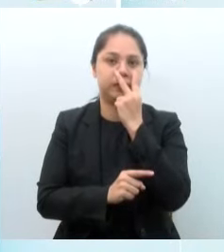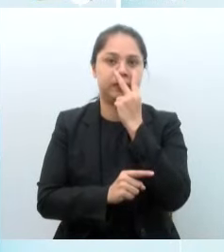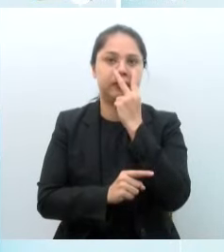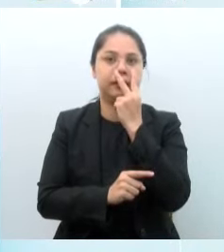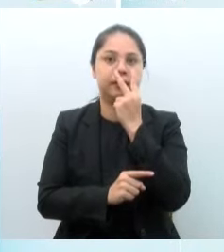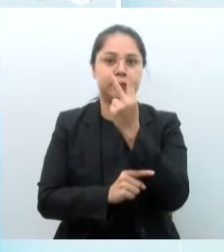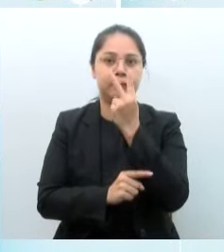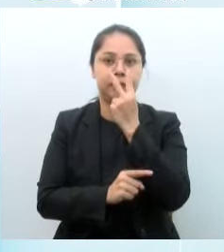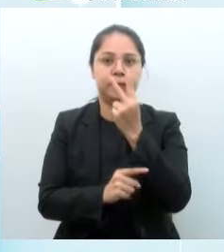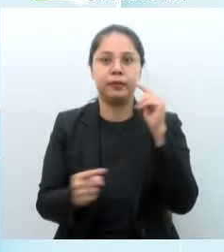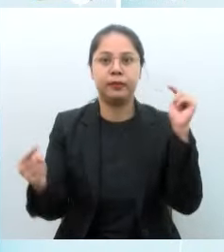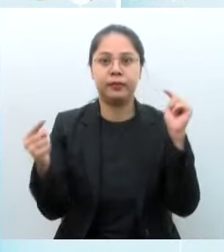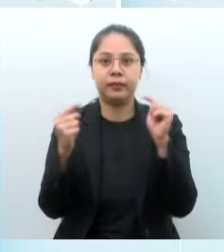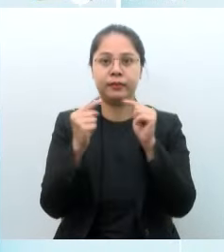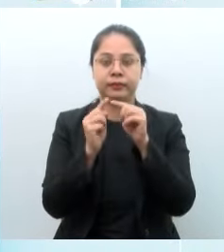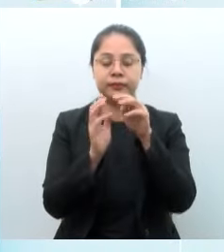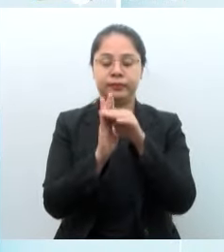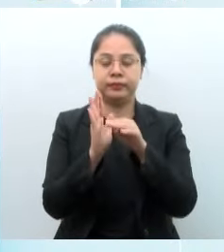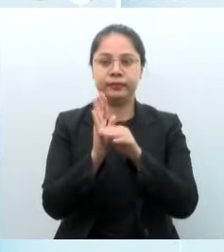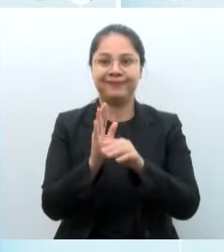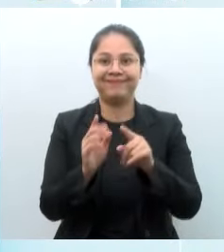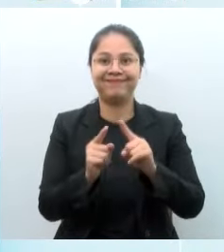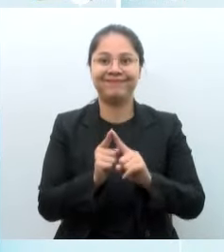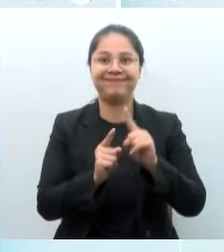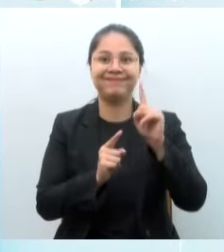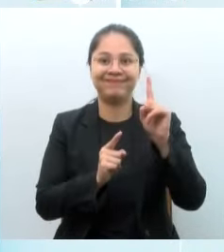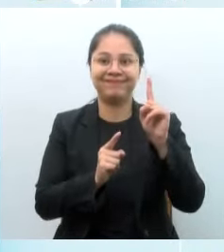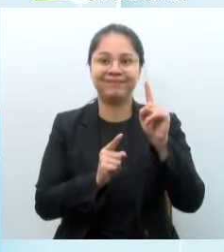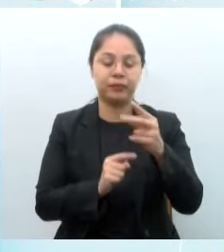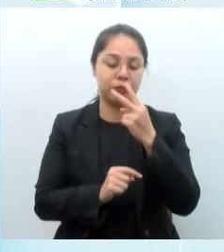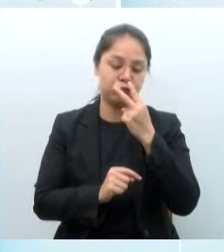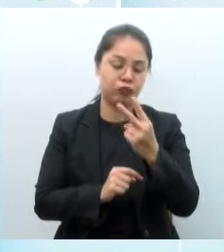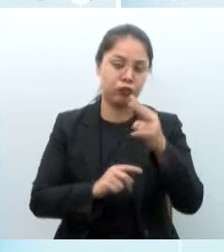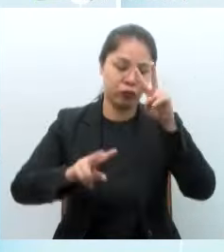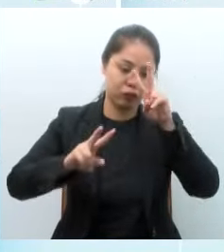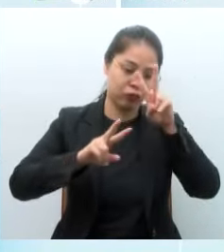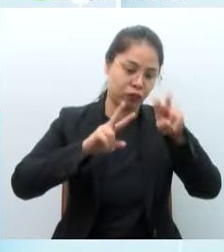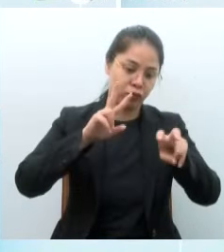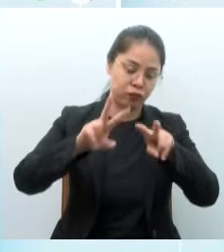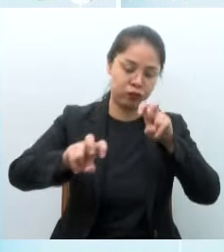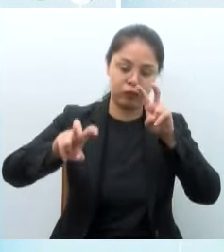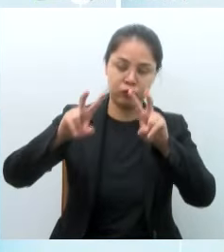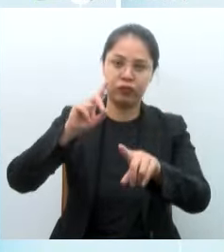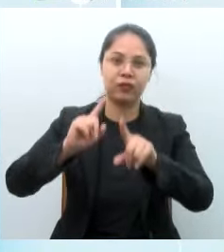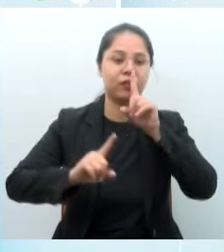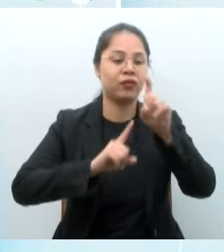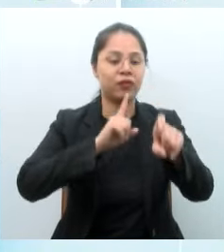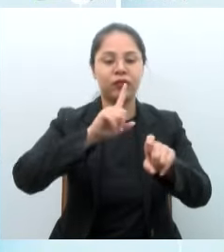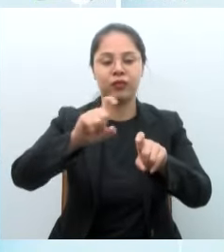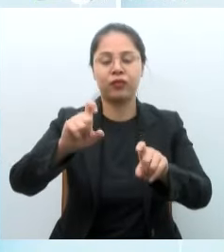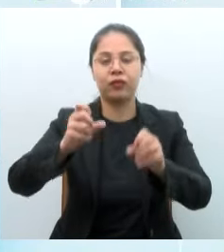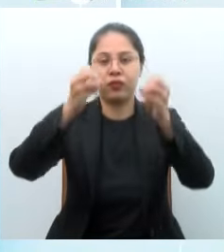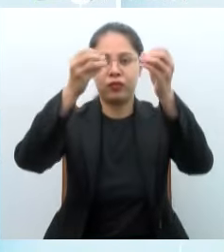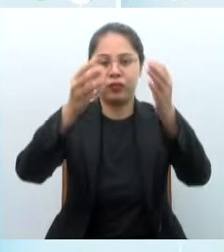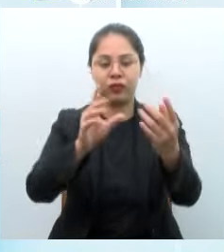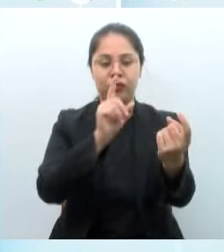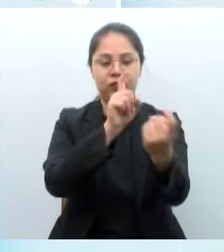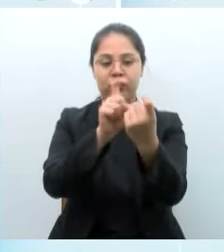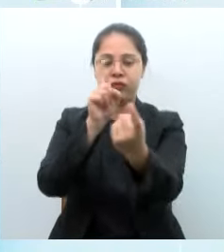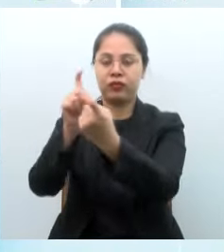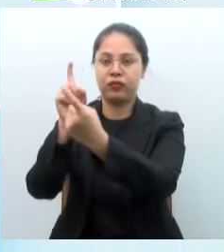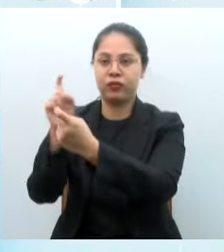ำเนินการโดยขั้นตอนแรกก็คือเราได้ไปสำรวจนะครับสำรวจความคิดเห็นจากคุณครูและบุคลาก